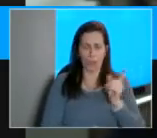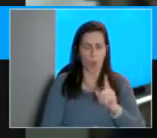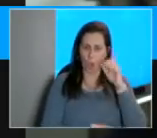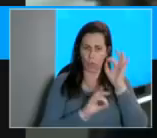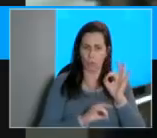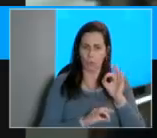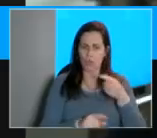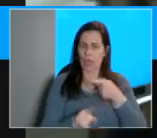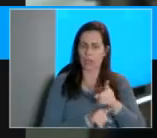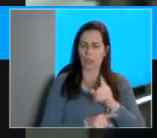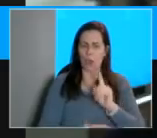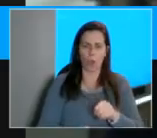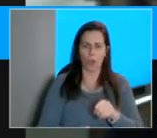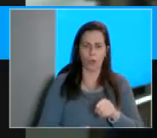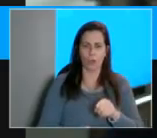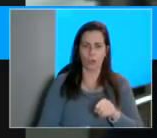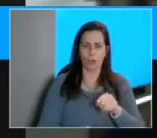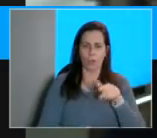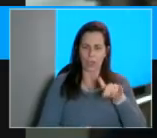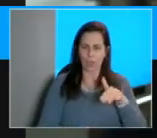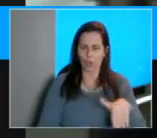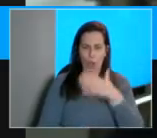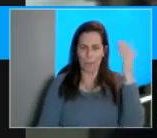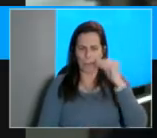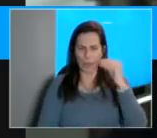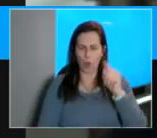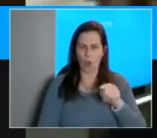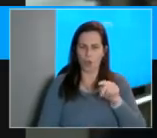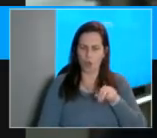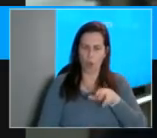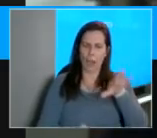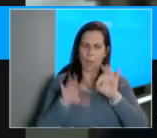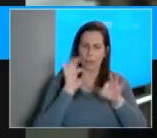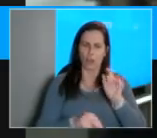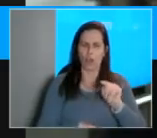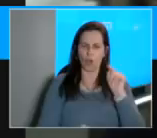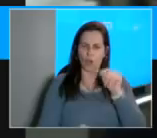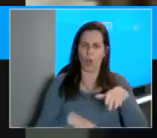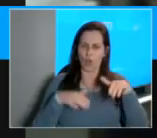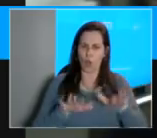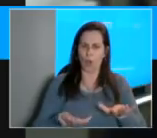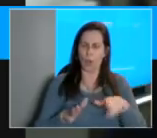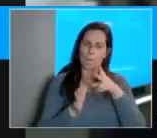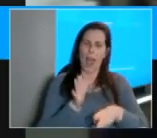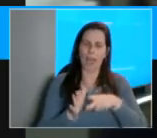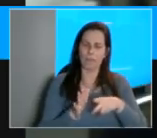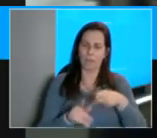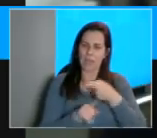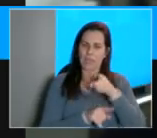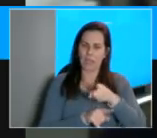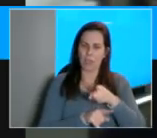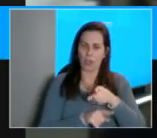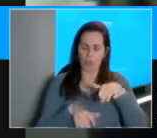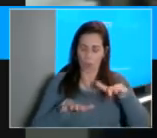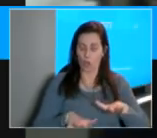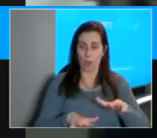סביר שיציקו לך, לא כשאתה ילד שיוצא מהבית ספר, לא כשאתה הולך בקניון, לא כשאתה יושב ברכבת ומישהו מציק לך